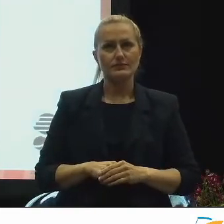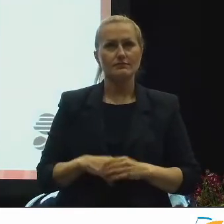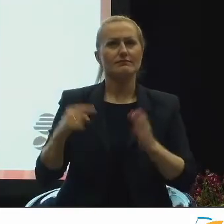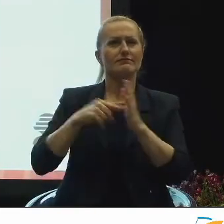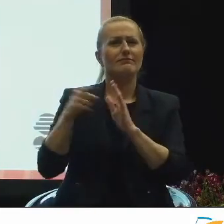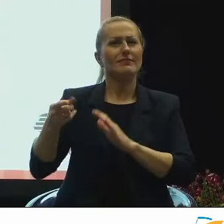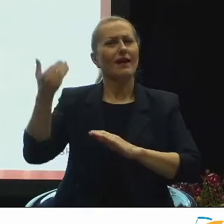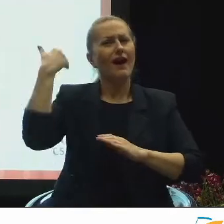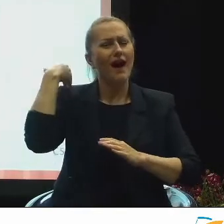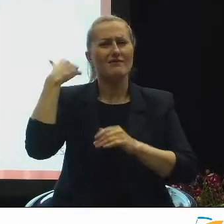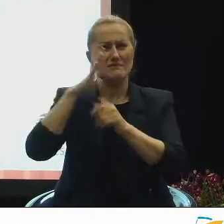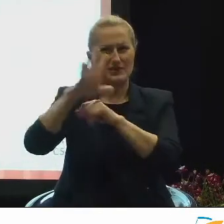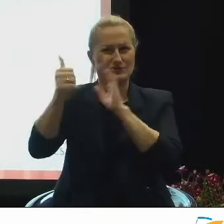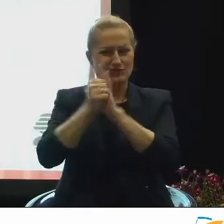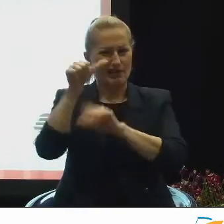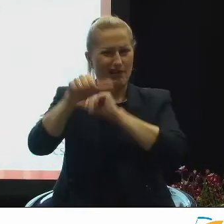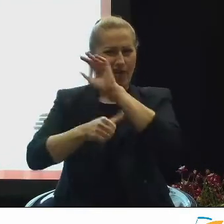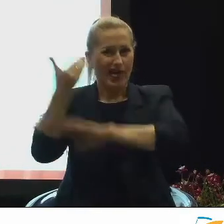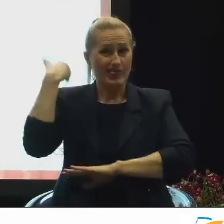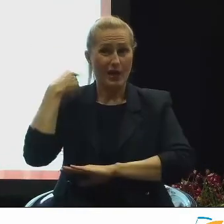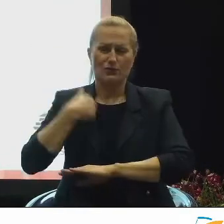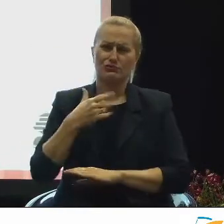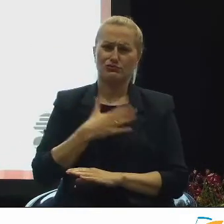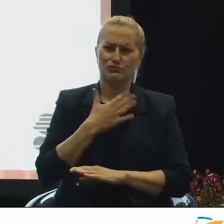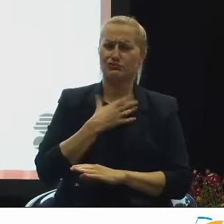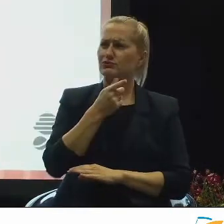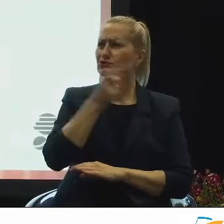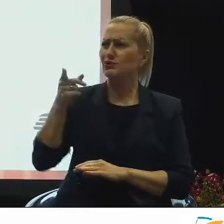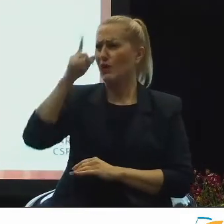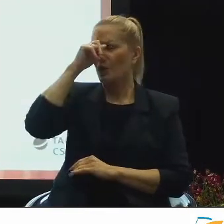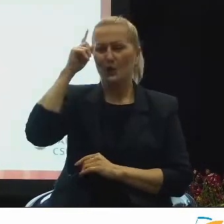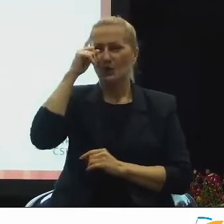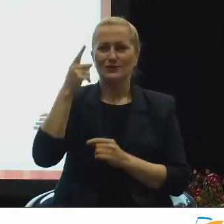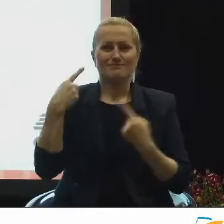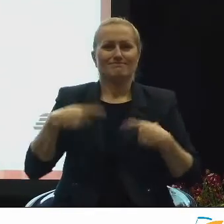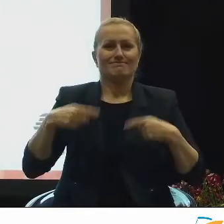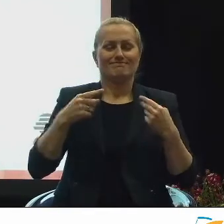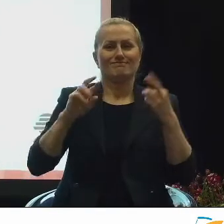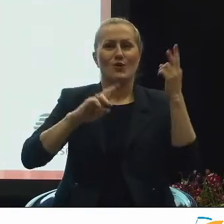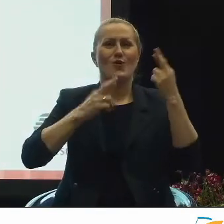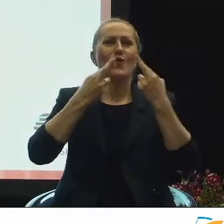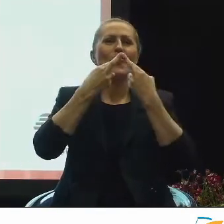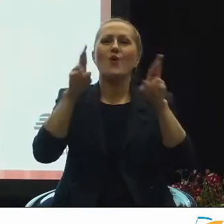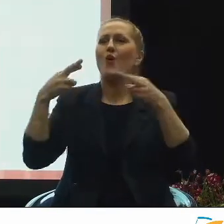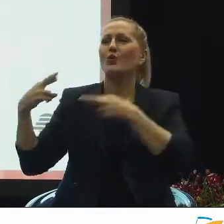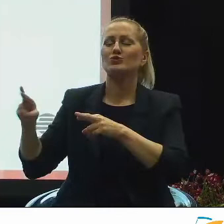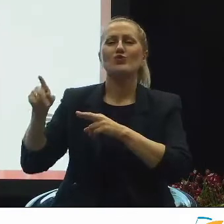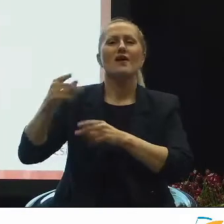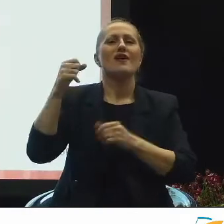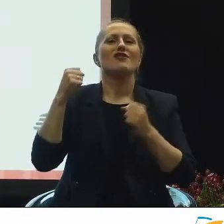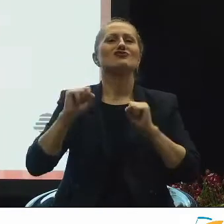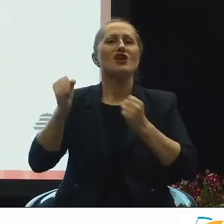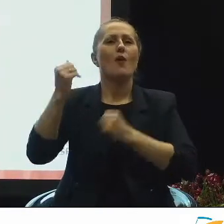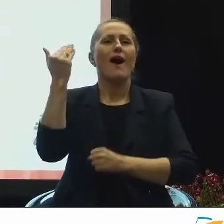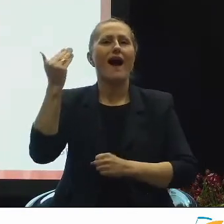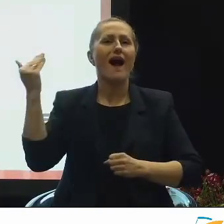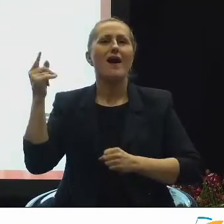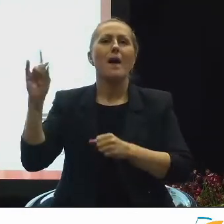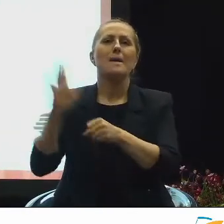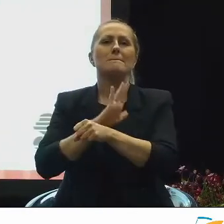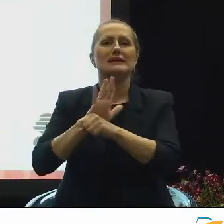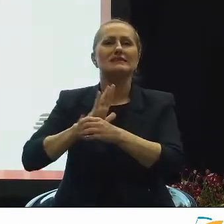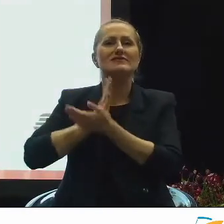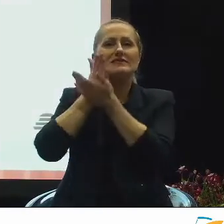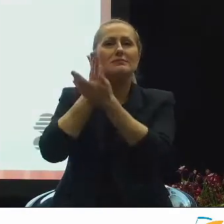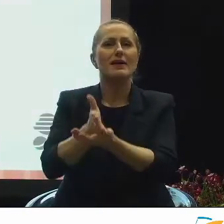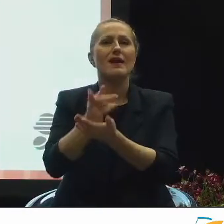mam wrażenie, niewiele osób rozróżniało, czym jest po prostu działalność charytatywna, wspieranie poprzez biznes różnych